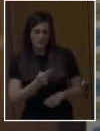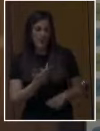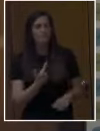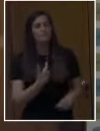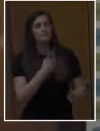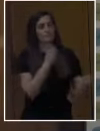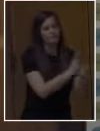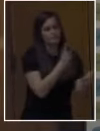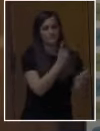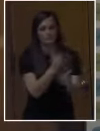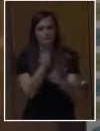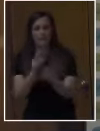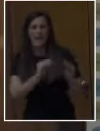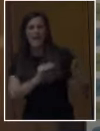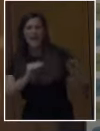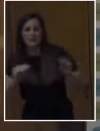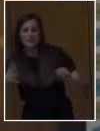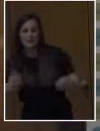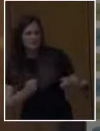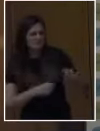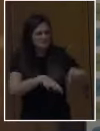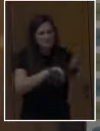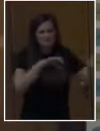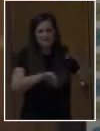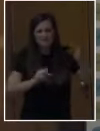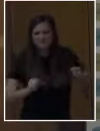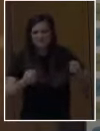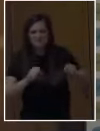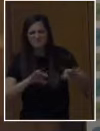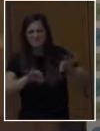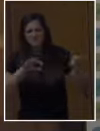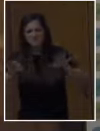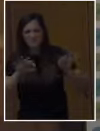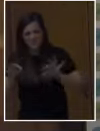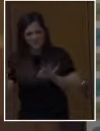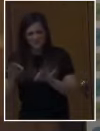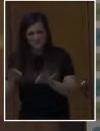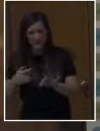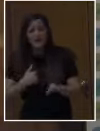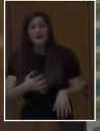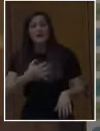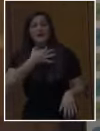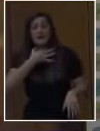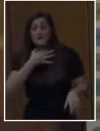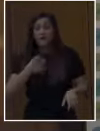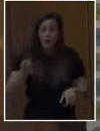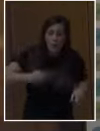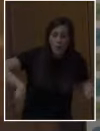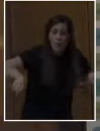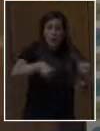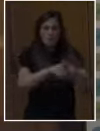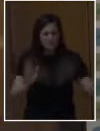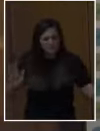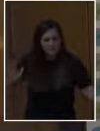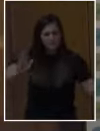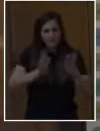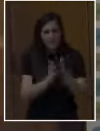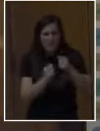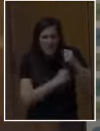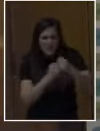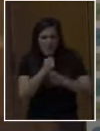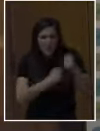εκπαίδευση. Αν δεν γίνει κάτι κεντρικό, αν δεν γίνει κάτι σχεδιασμένο ολιστικά, με δομή, με